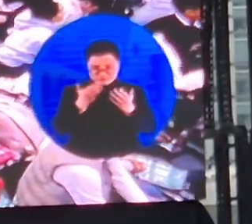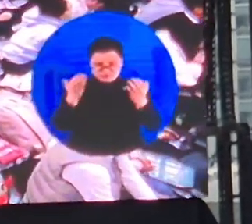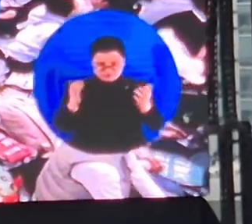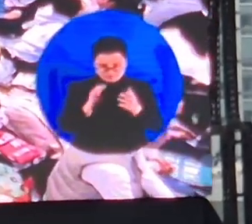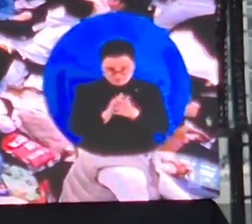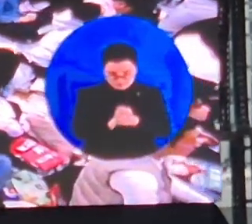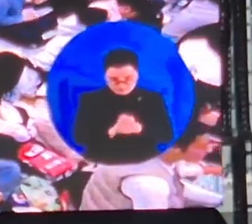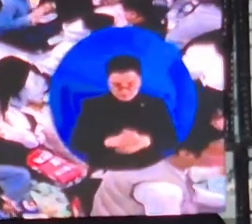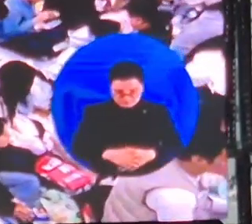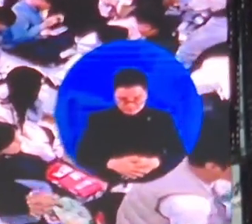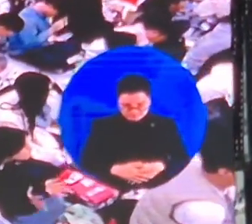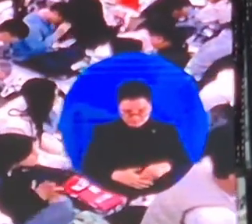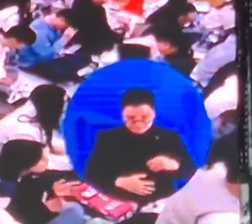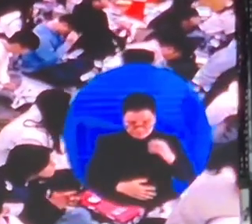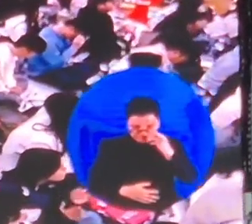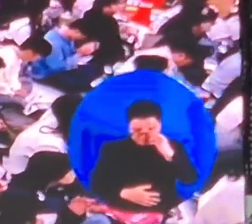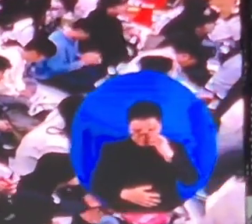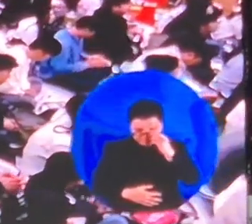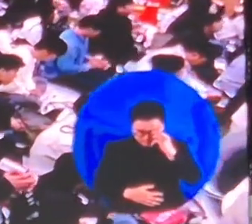아멘.